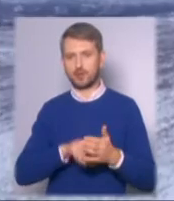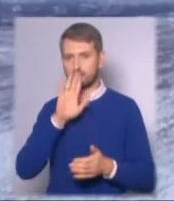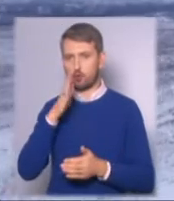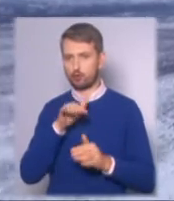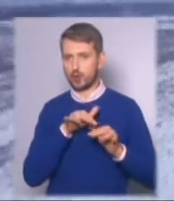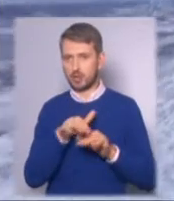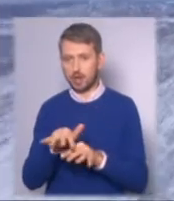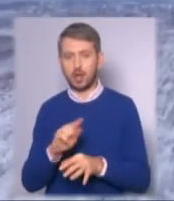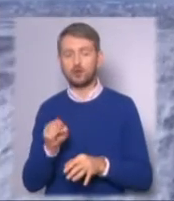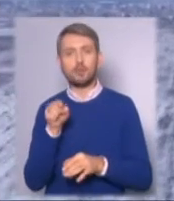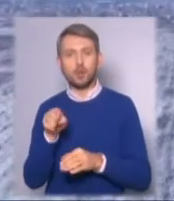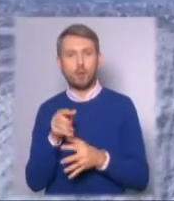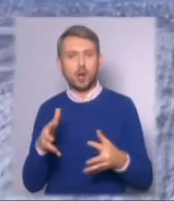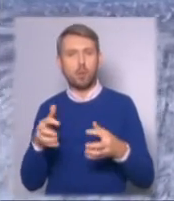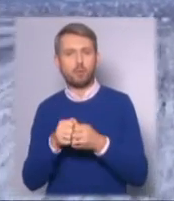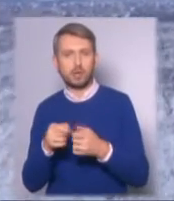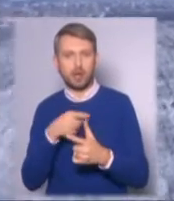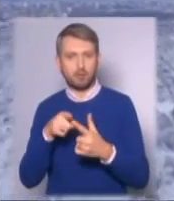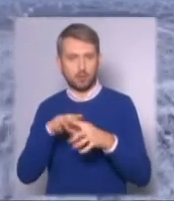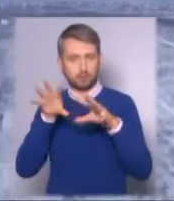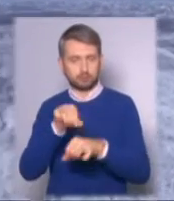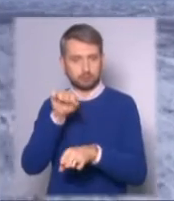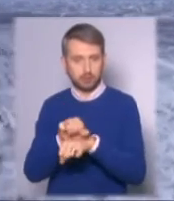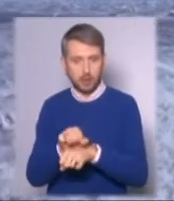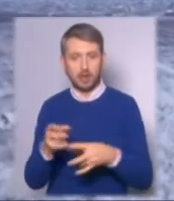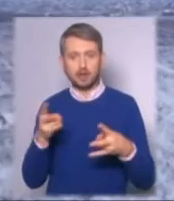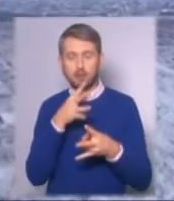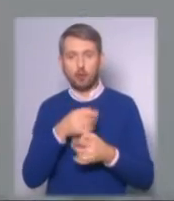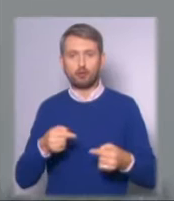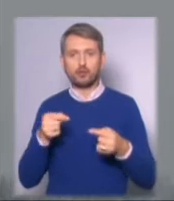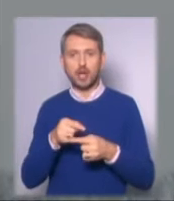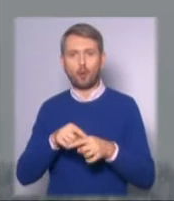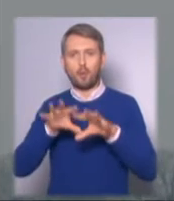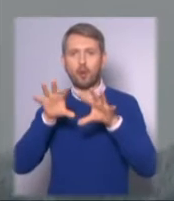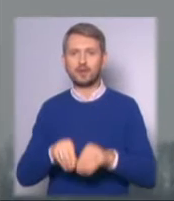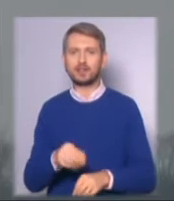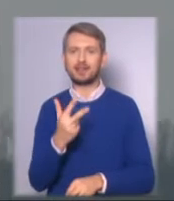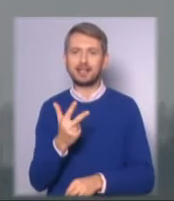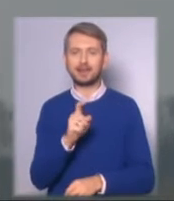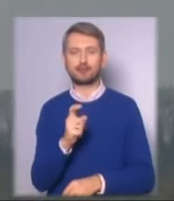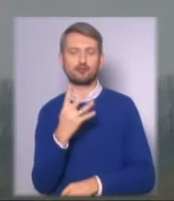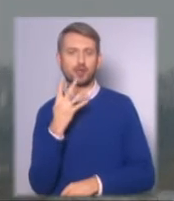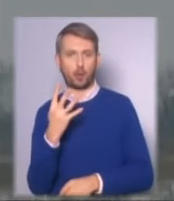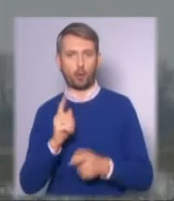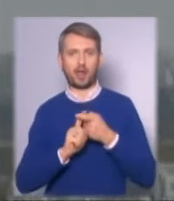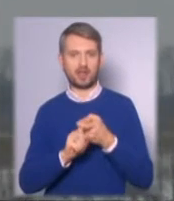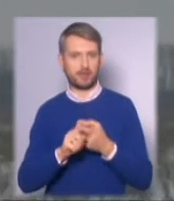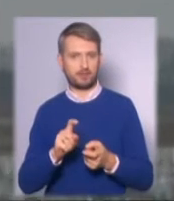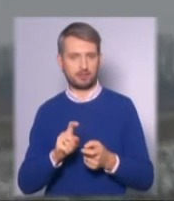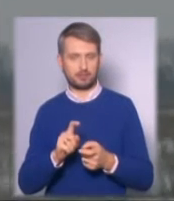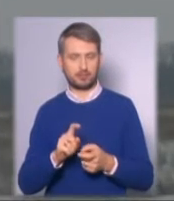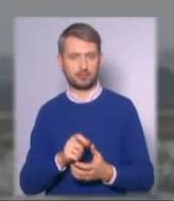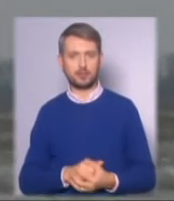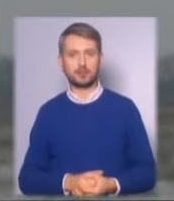його придушити або перехопити, необхідно одночасно погасити 3 з 4 наявних каналів, які ще розміщені на різних частотах.